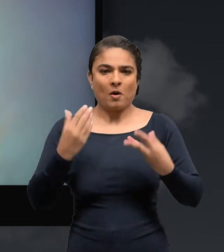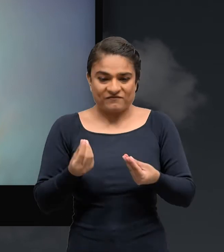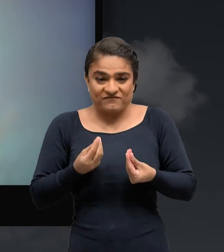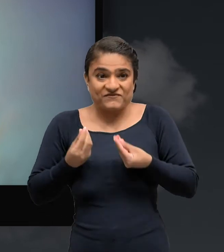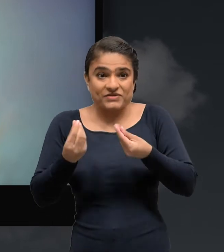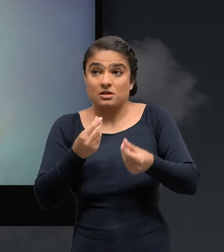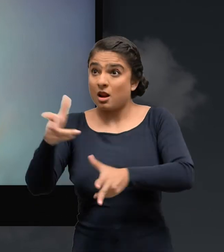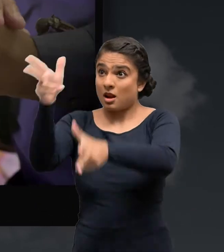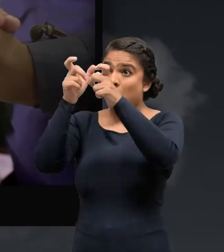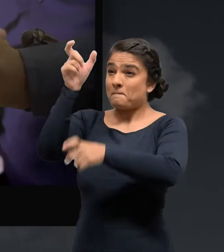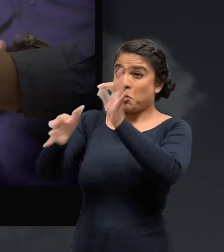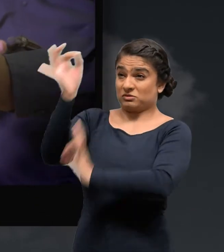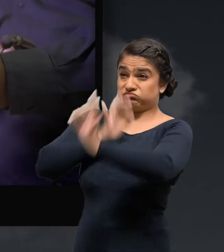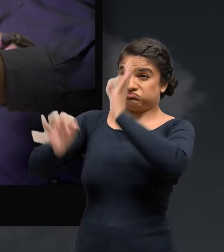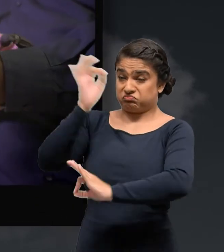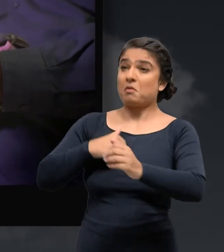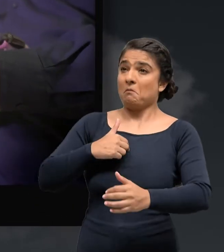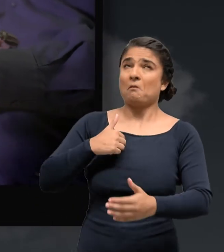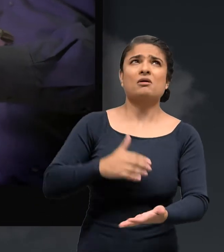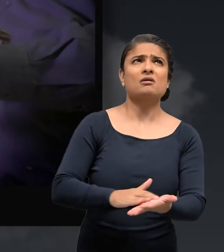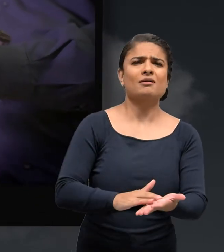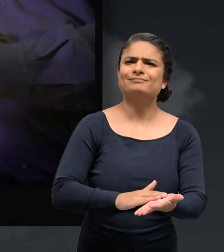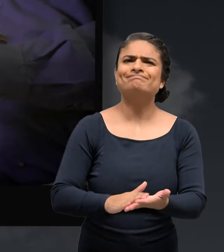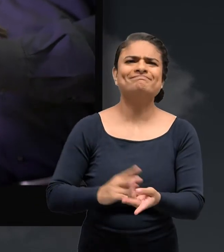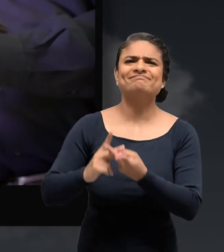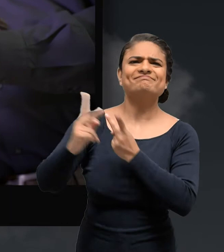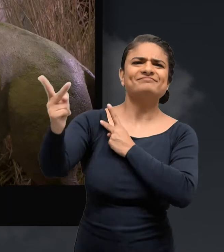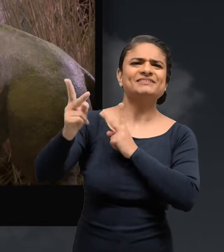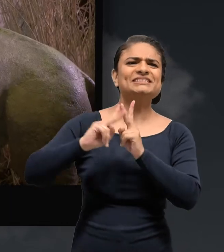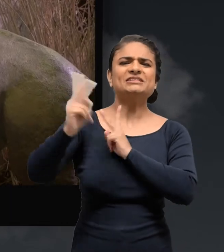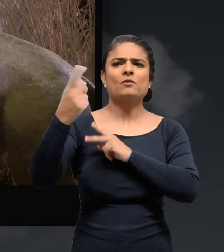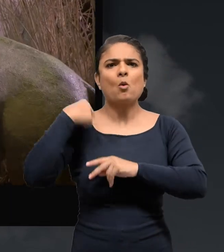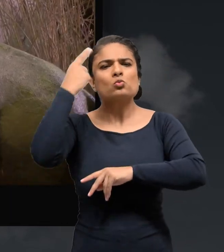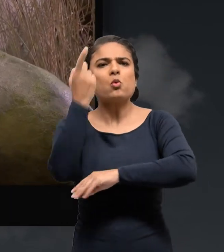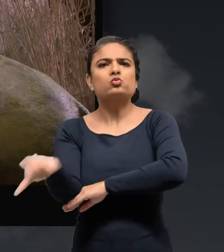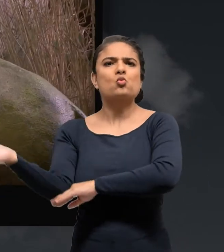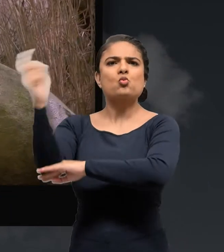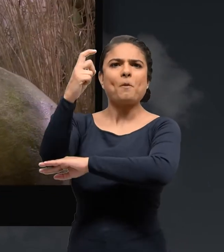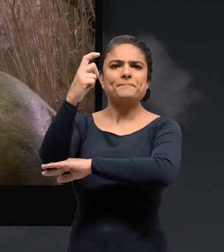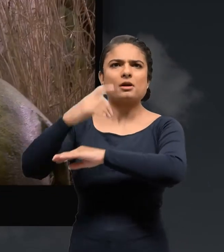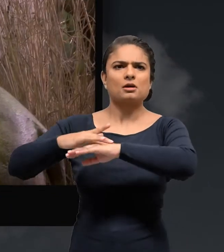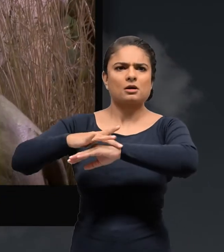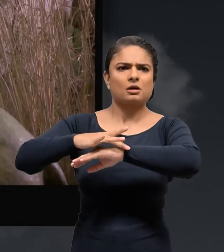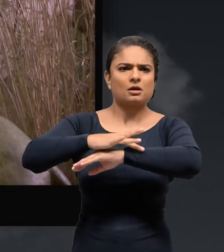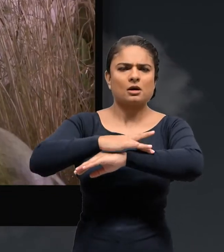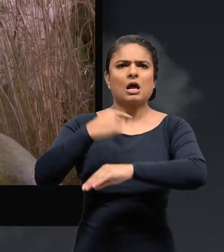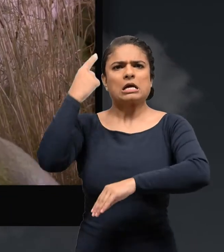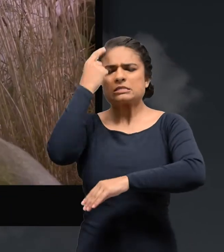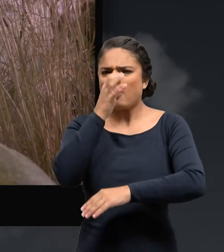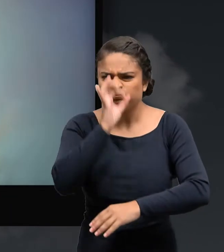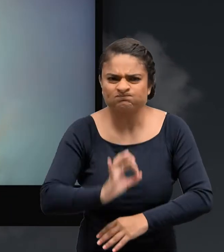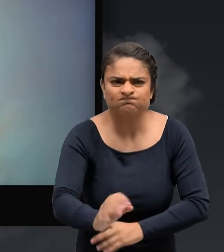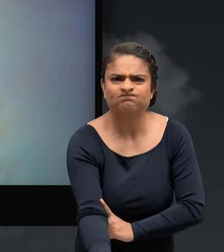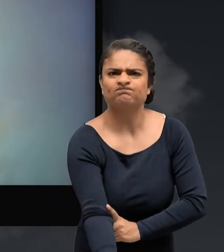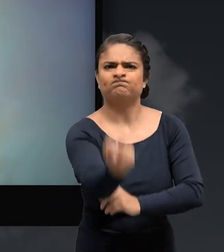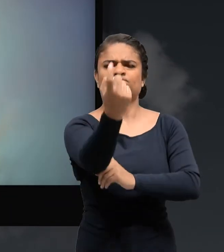wat hy vir my beskryf is. Want mense hoor baie keer van 'n skorpioen, jy hoor van 'n renoster, Ek het nie